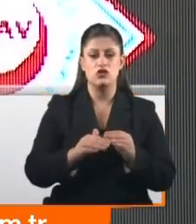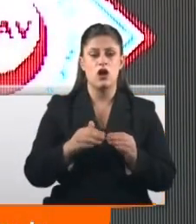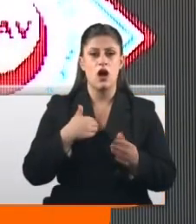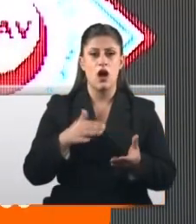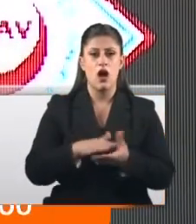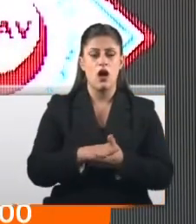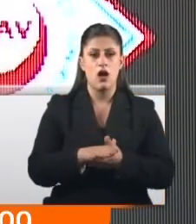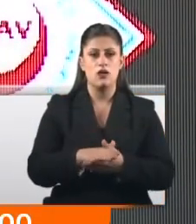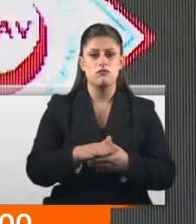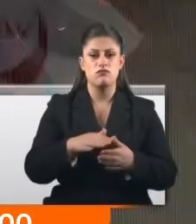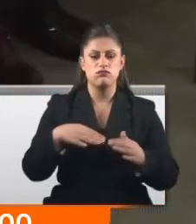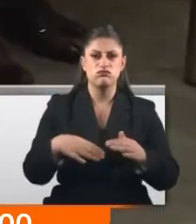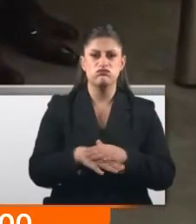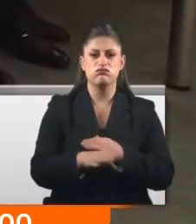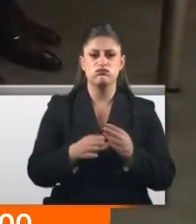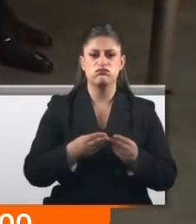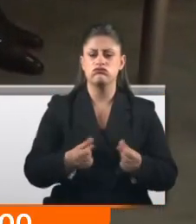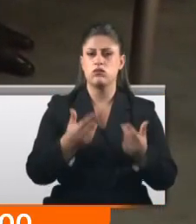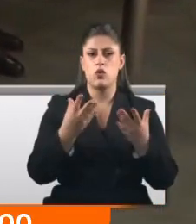ayaklarımızın altında çiğnenmiştir.